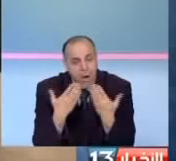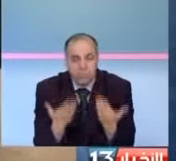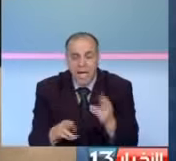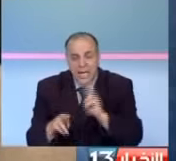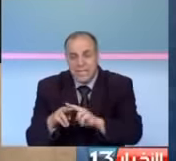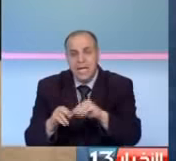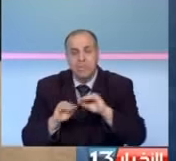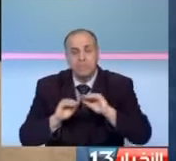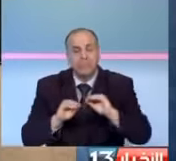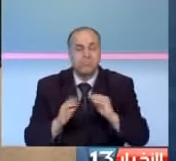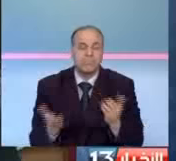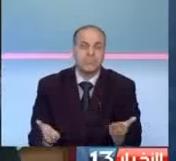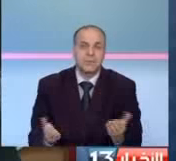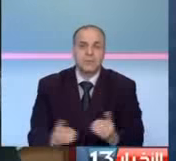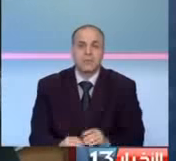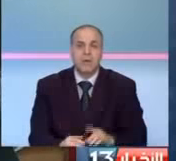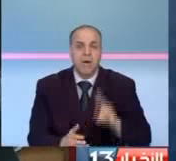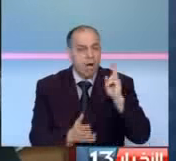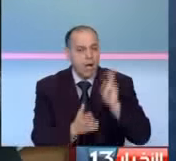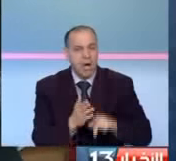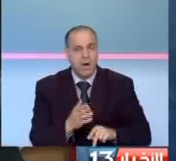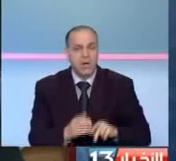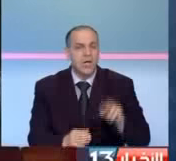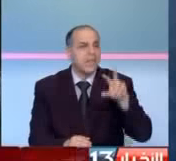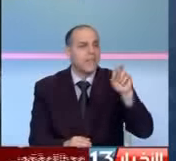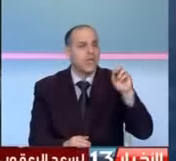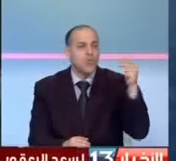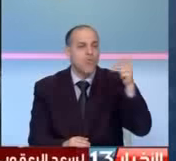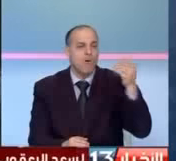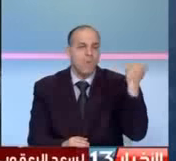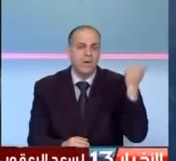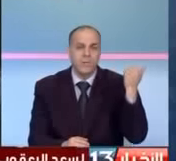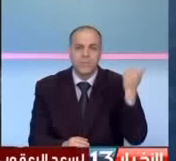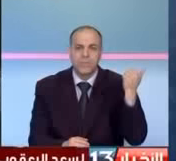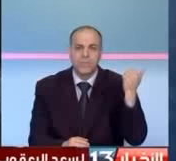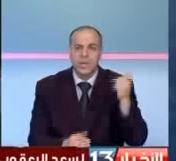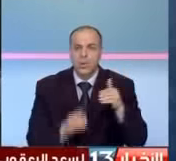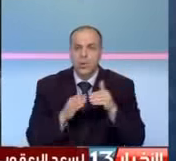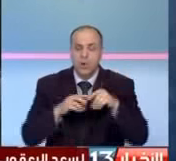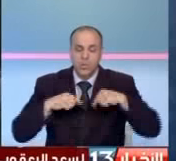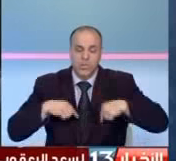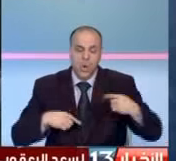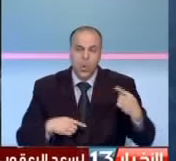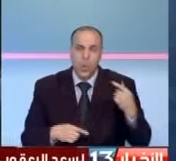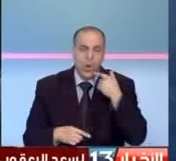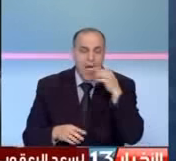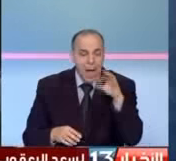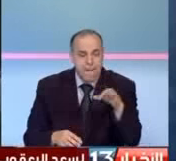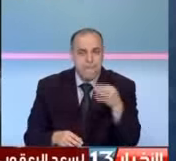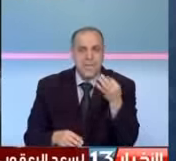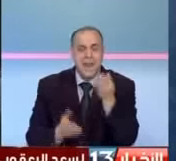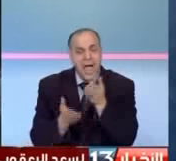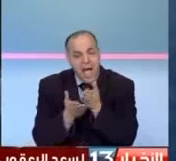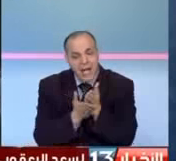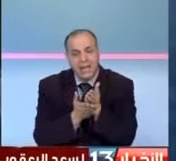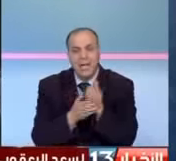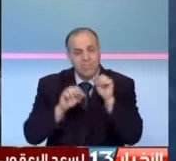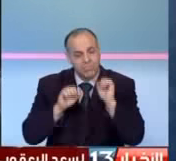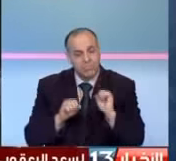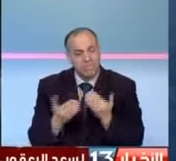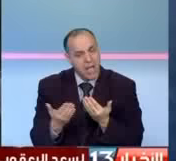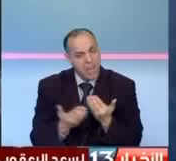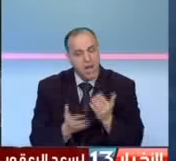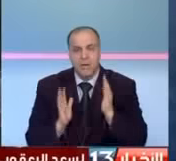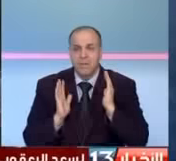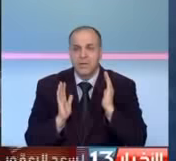إصلاح المنظومة التربوية. هناك قرار منذ 30 نوفمبر بمطالبة رئيس الحكومة بإيجاد بدائل حقيقية نستطيع أن نتفاعل